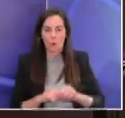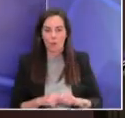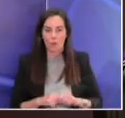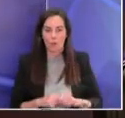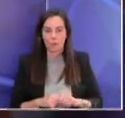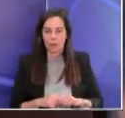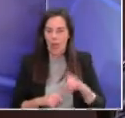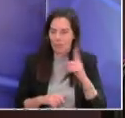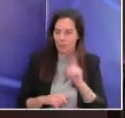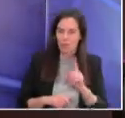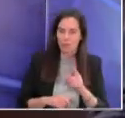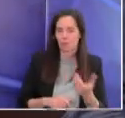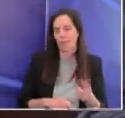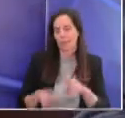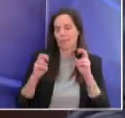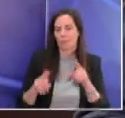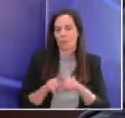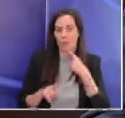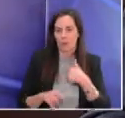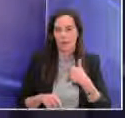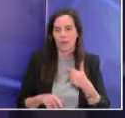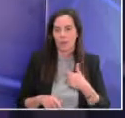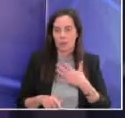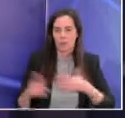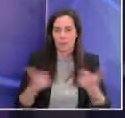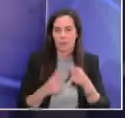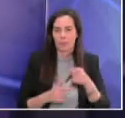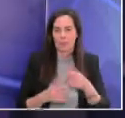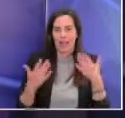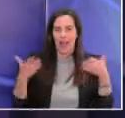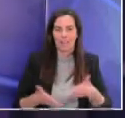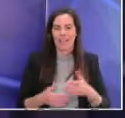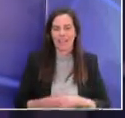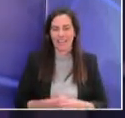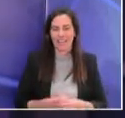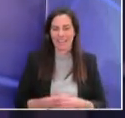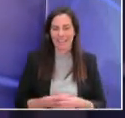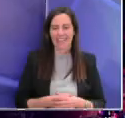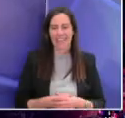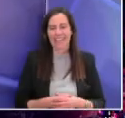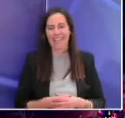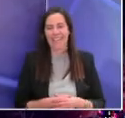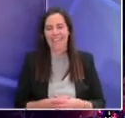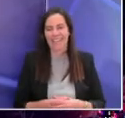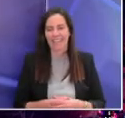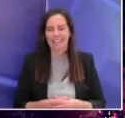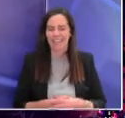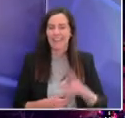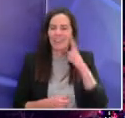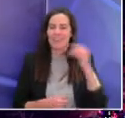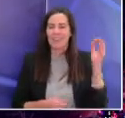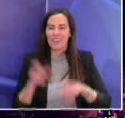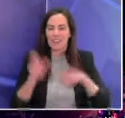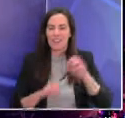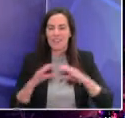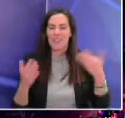כן, אבל אז מישהו הסתלבט. זה כמו שאני אגיד, אני מכריז על מסיבה, ומישהו יגיד, זה הלוויה שלי. בוא תראה איך עשרות אלפים, אולי מאות אלפים אנשים